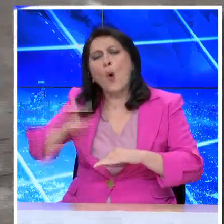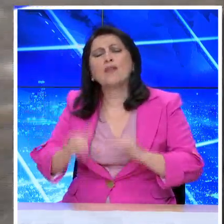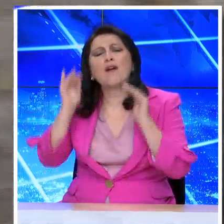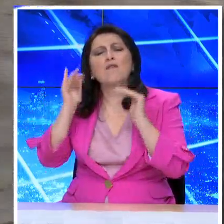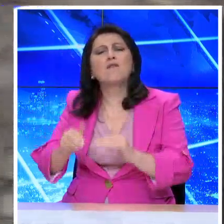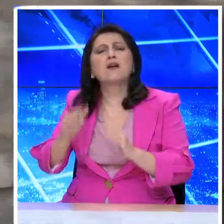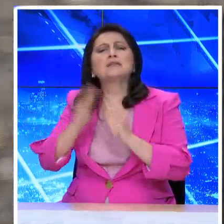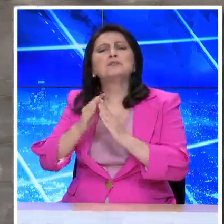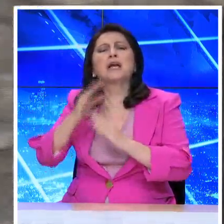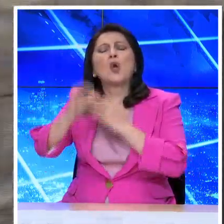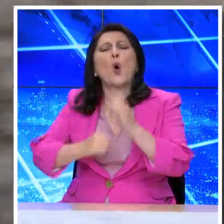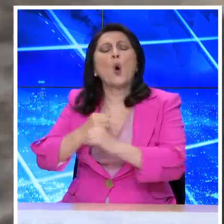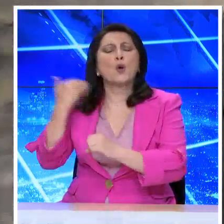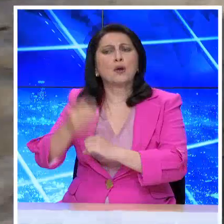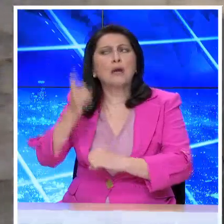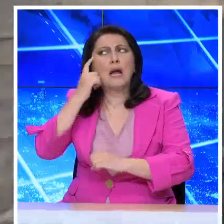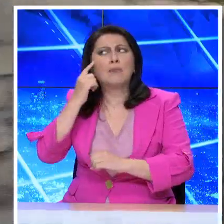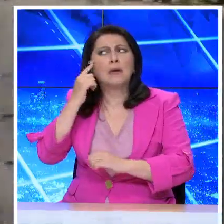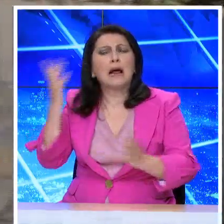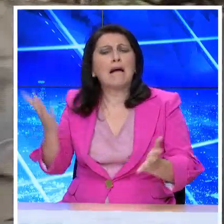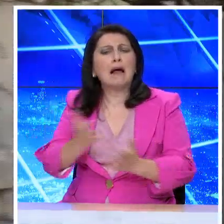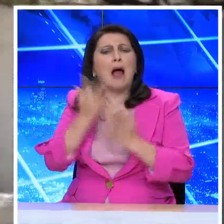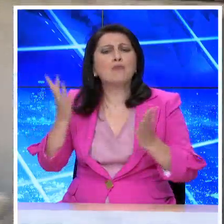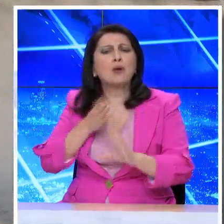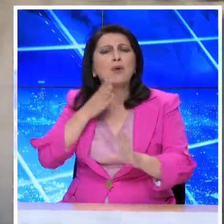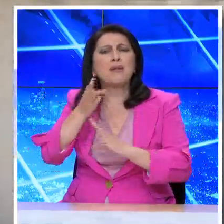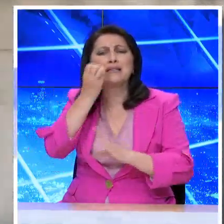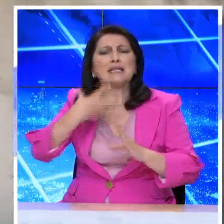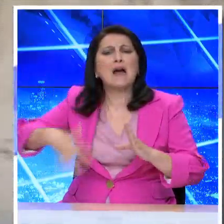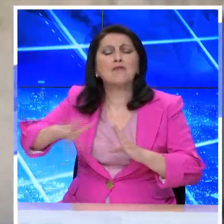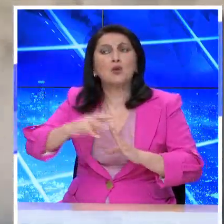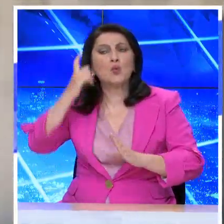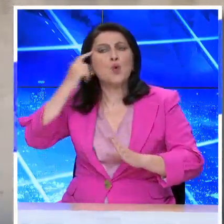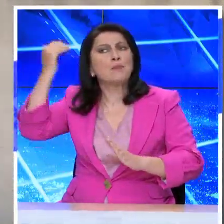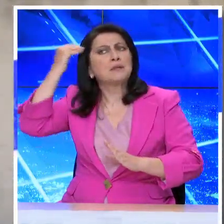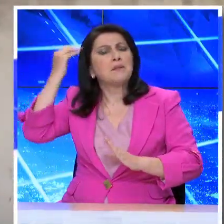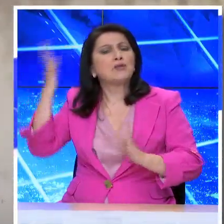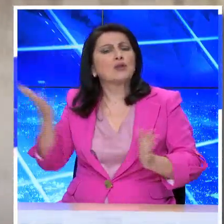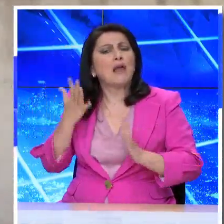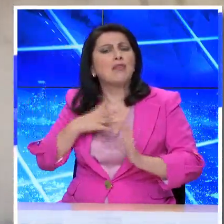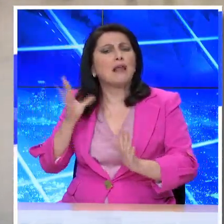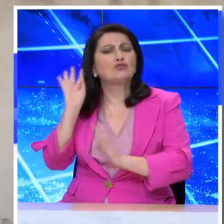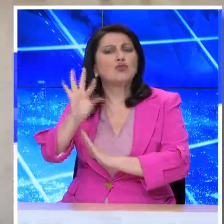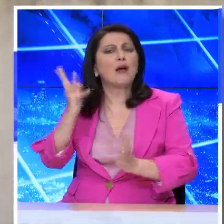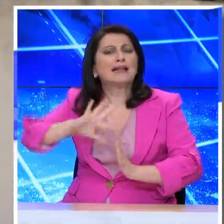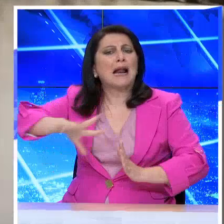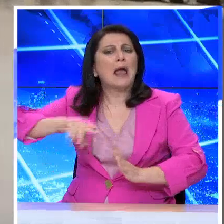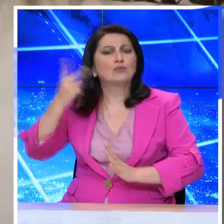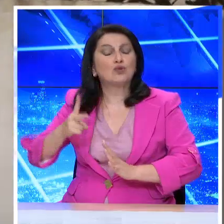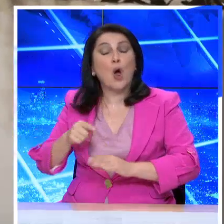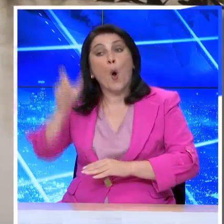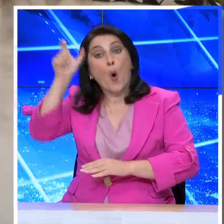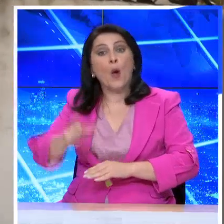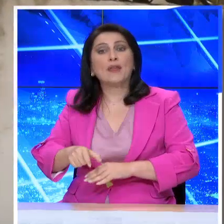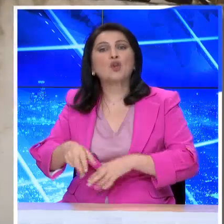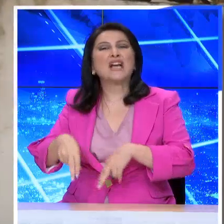συγκεκριμένο σπίτι, κατάλαβε ότι ενδεχομένως κάποιοι είναι στην αυλή του και θεώρησε ότι ενδεχομένως να ήθελαν κάποιοι να τον κλέψουν. Βγήκε λοιπόν, πυροβόλησε με μια